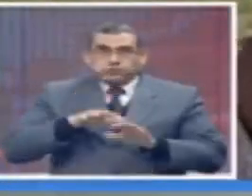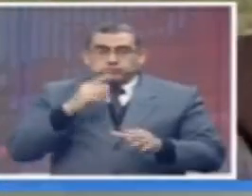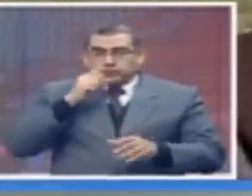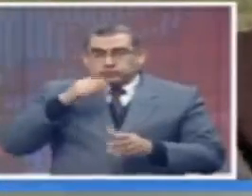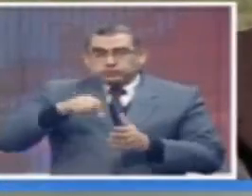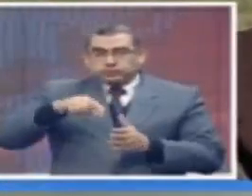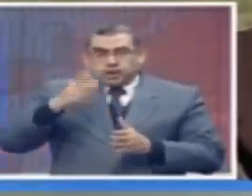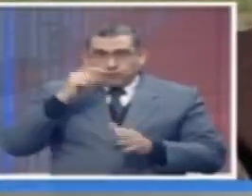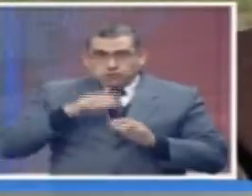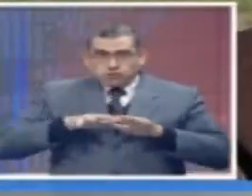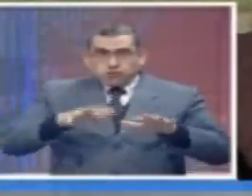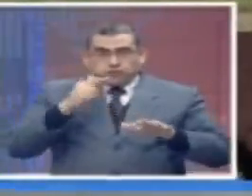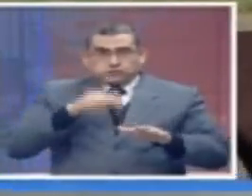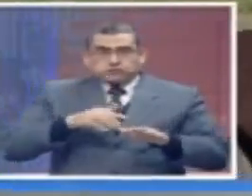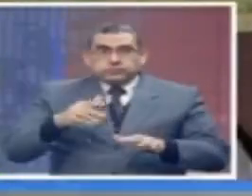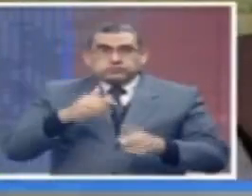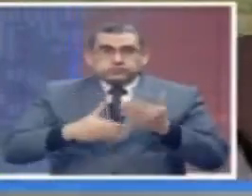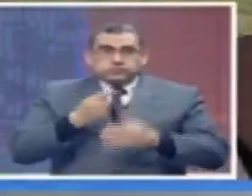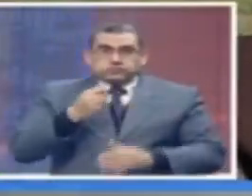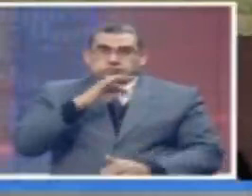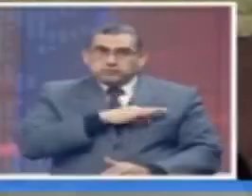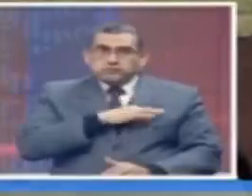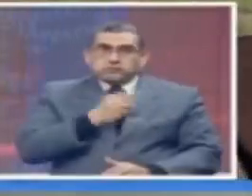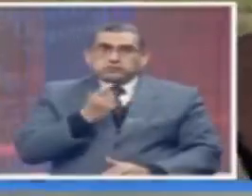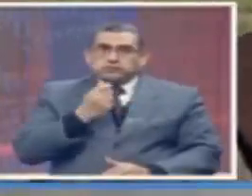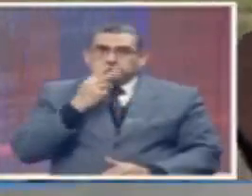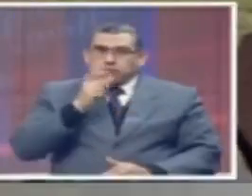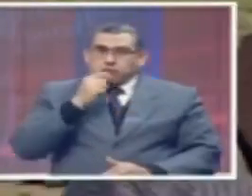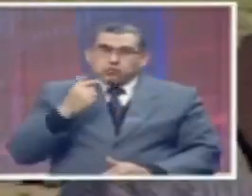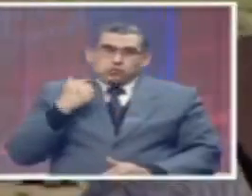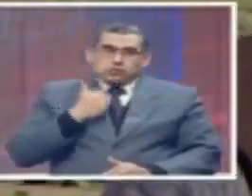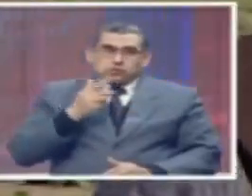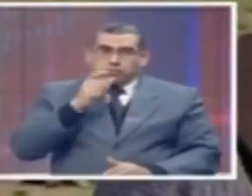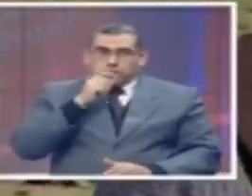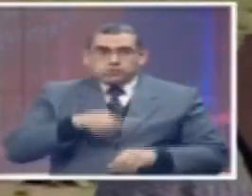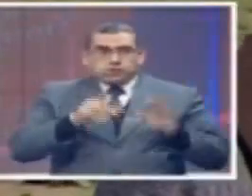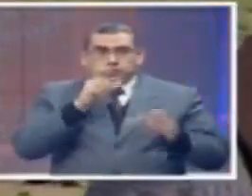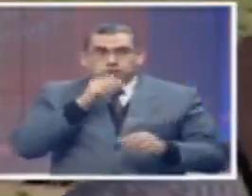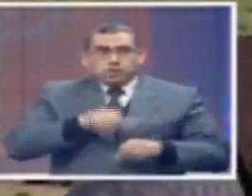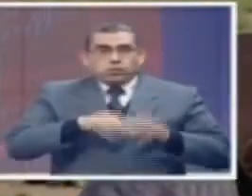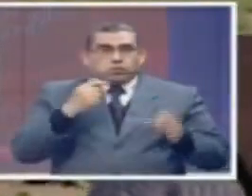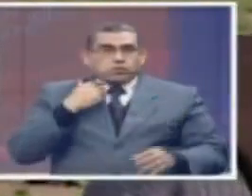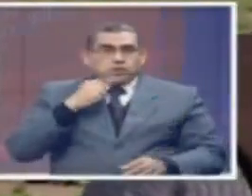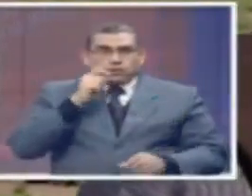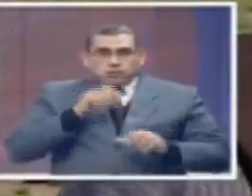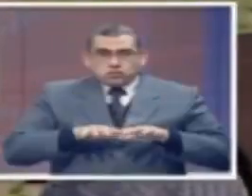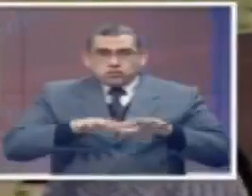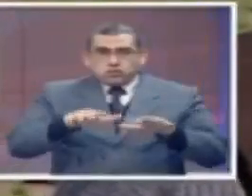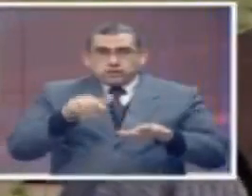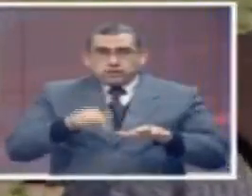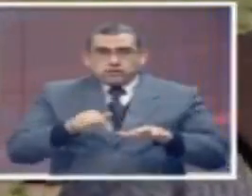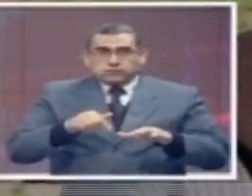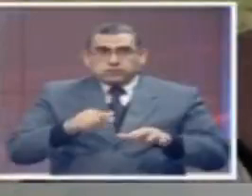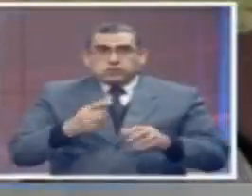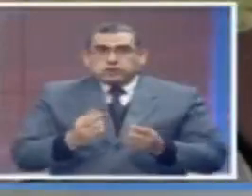الغمر، يعني في التكلفة وفي في الاستعمال بتاعه، كمان اللي هو الغمر كان فيه